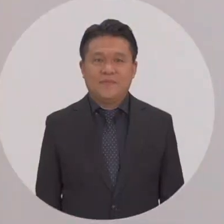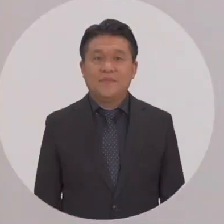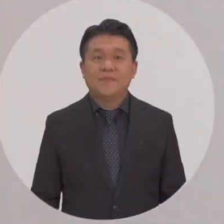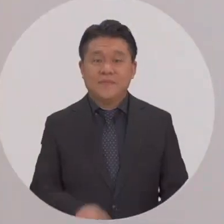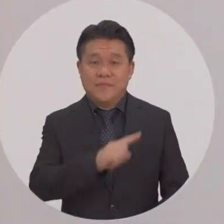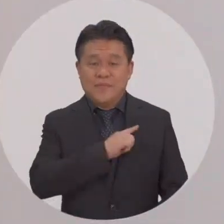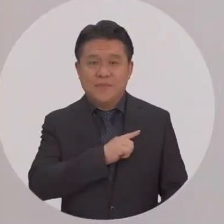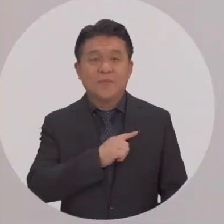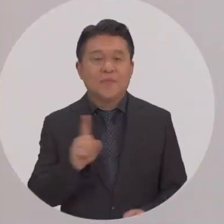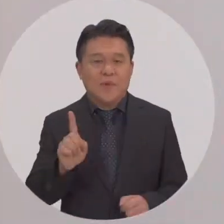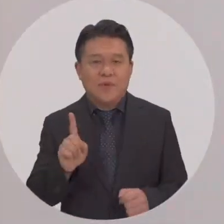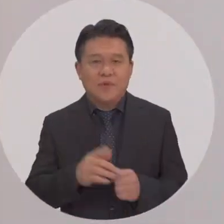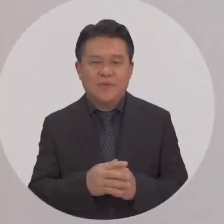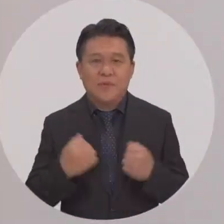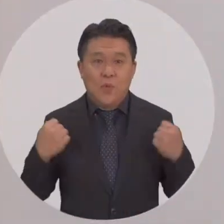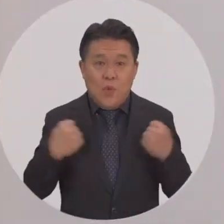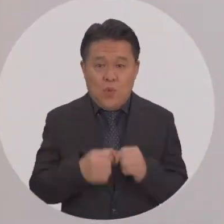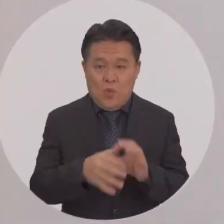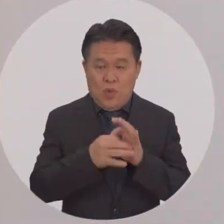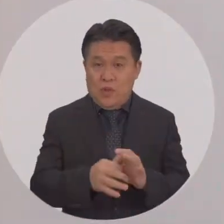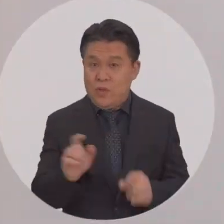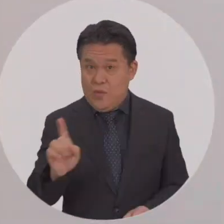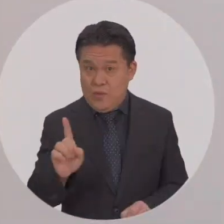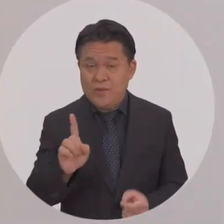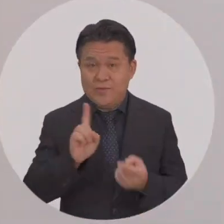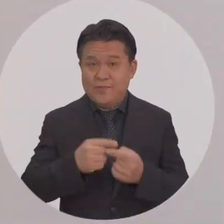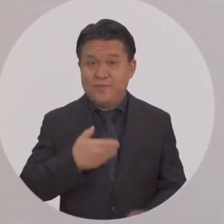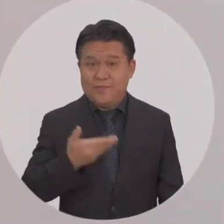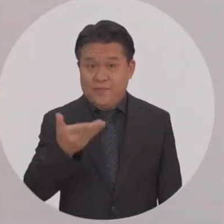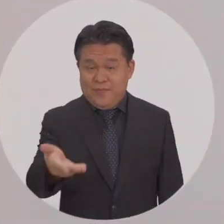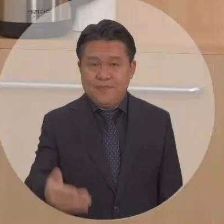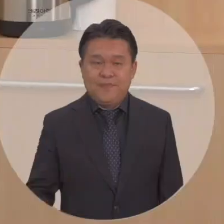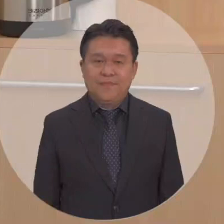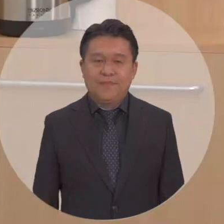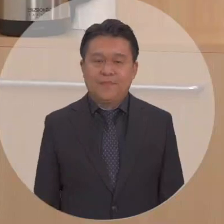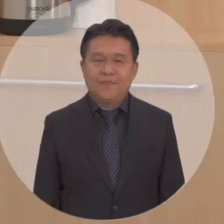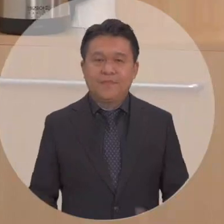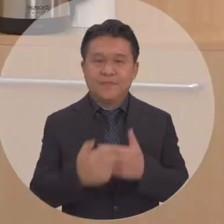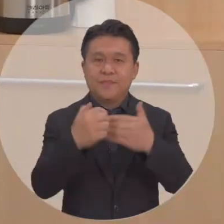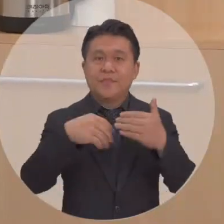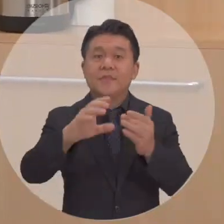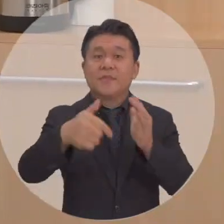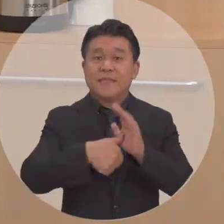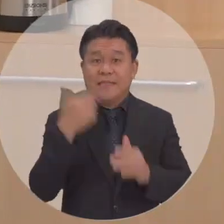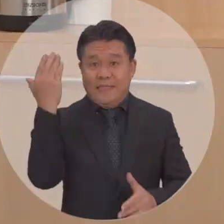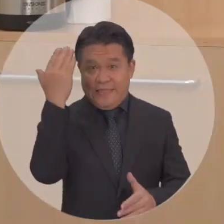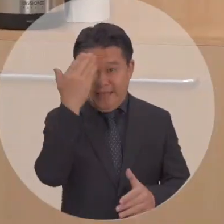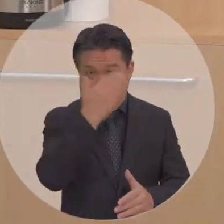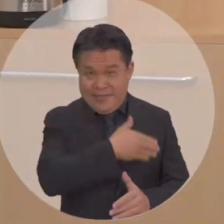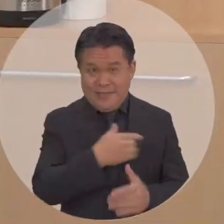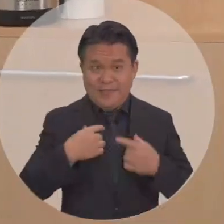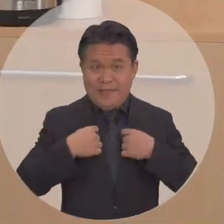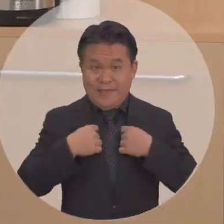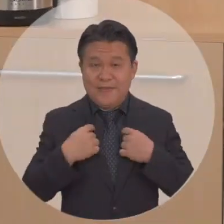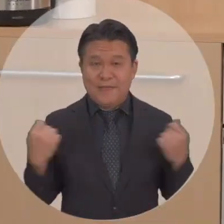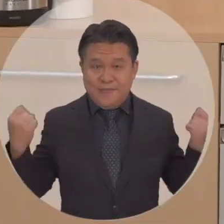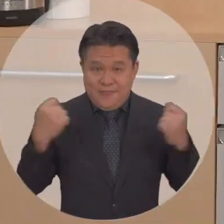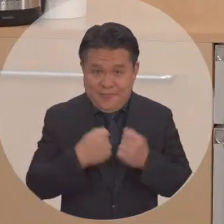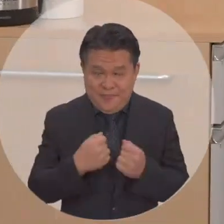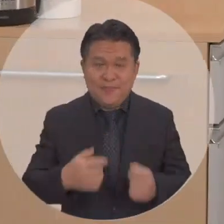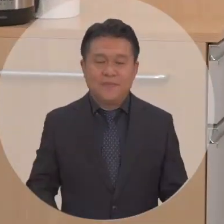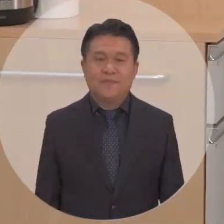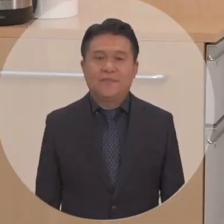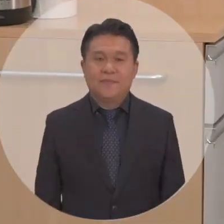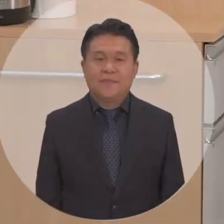먼저 요양보호사가 갖춰야 하는 복장 기준에 대해 알아보겠습니다. 출근 시 깨끗하고 청결한 유니폼을